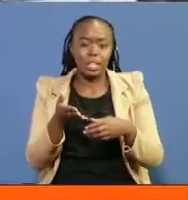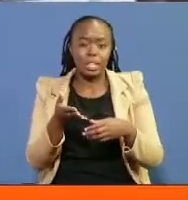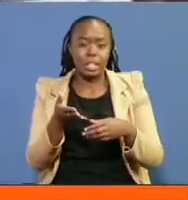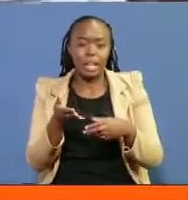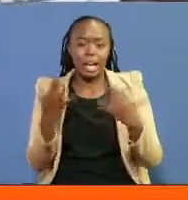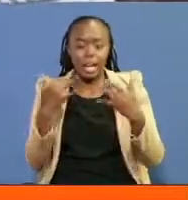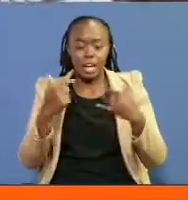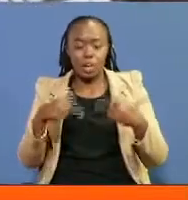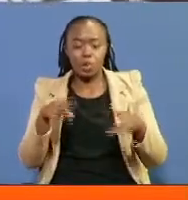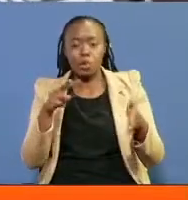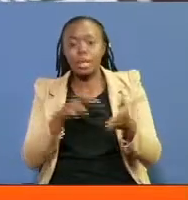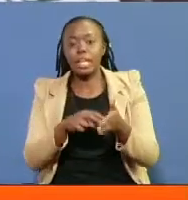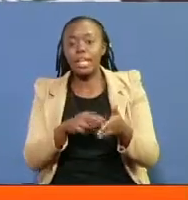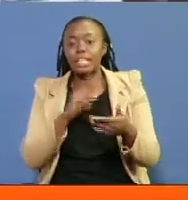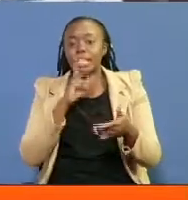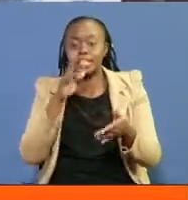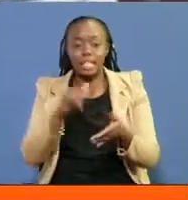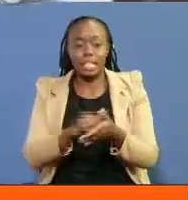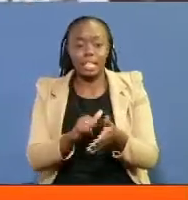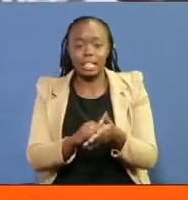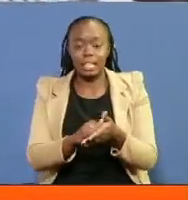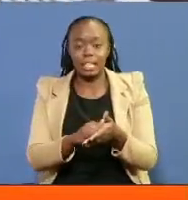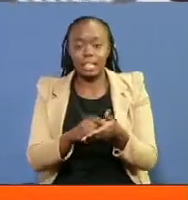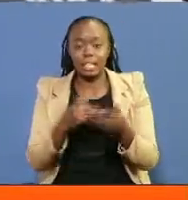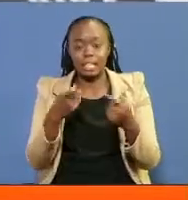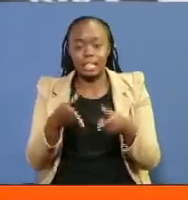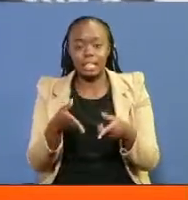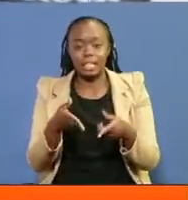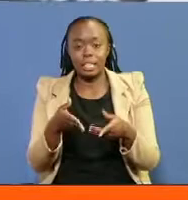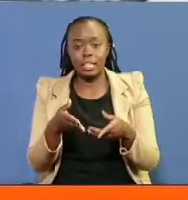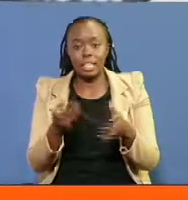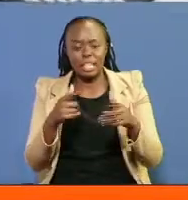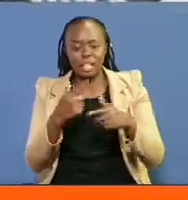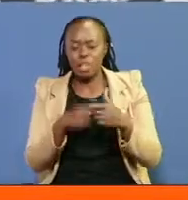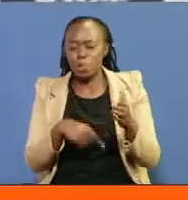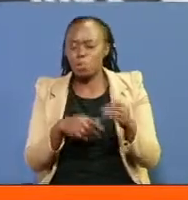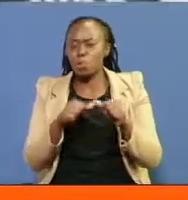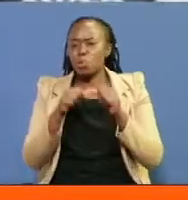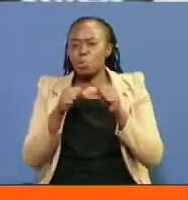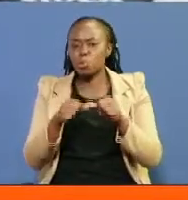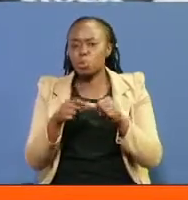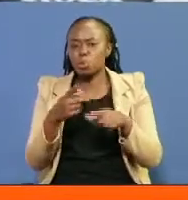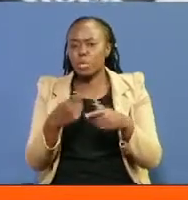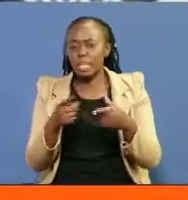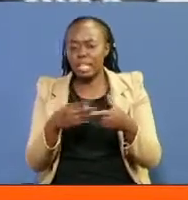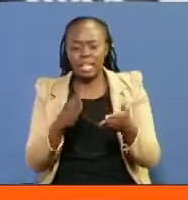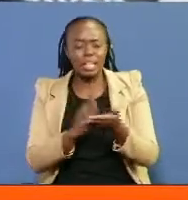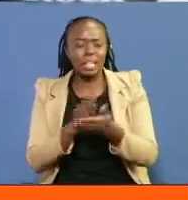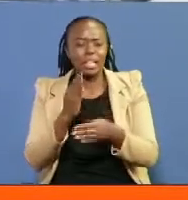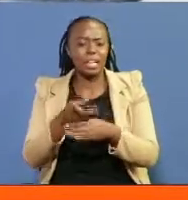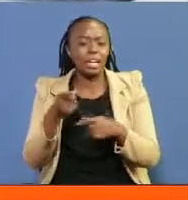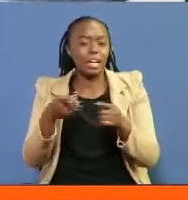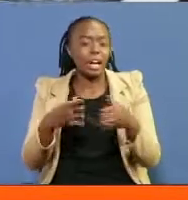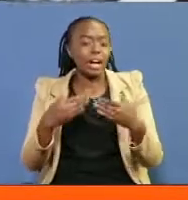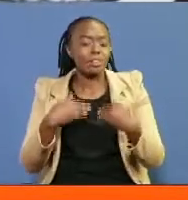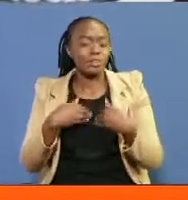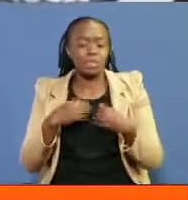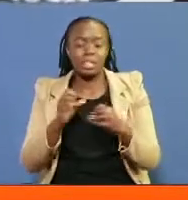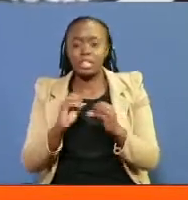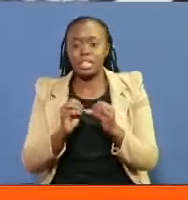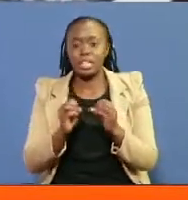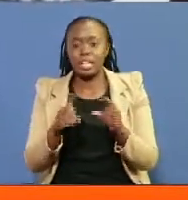Tunasimama hapa mbele tukisema kwamba tunakufuru sana hiki kitendo ambacho kinaendelea ambacho haki haionekani. Tuna shamba yetu ambayo